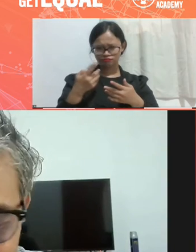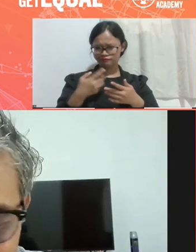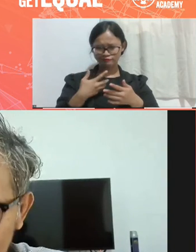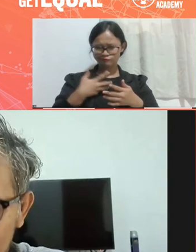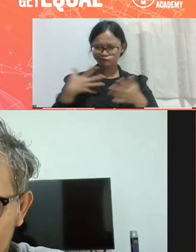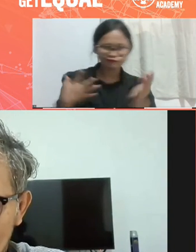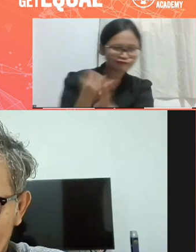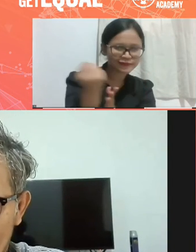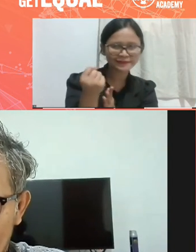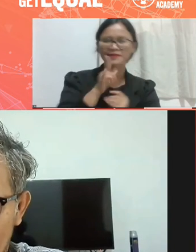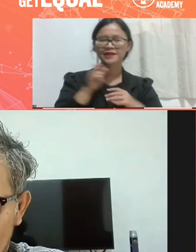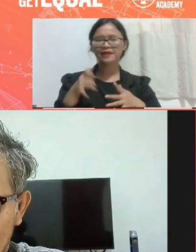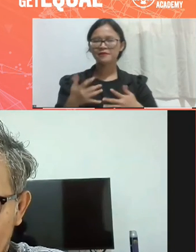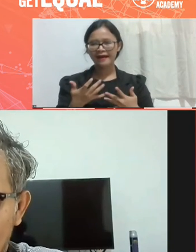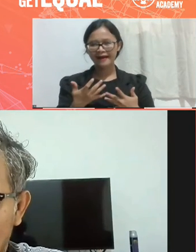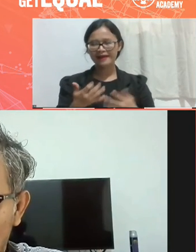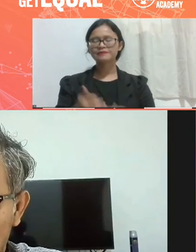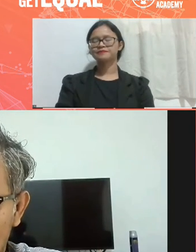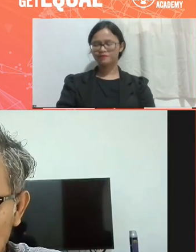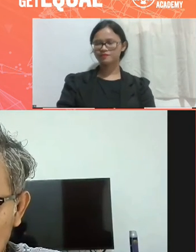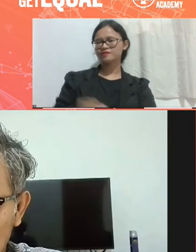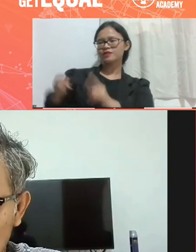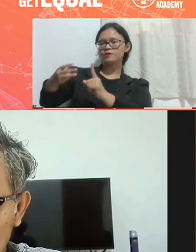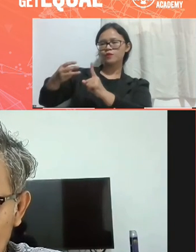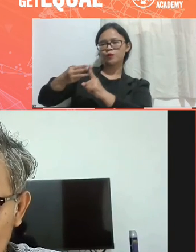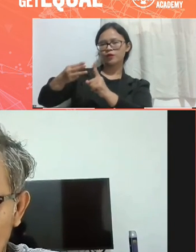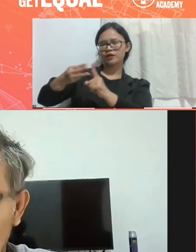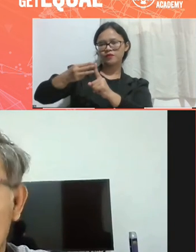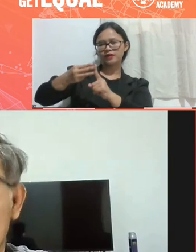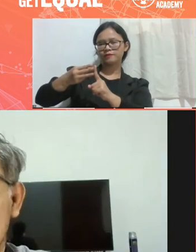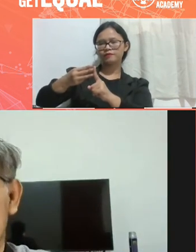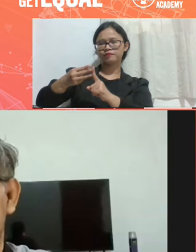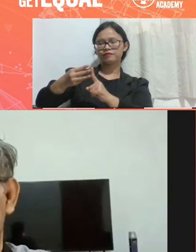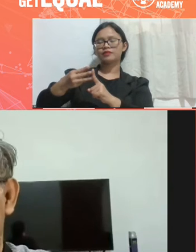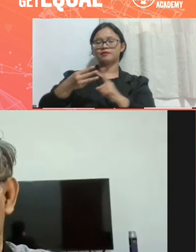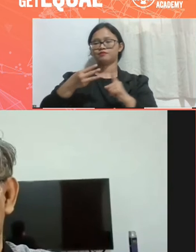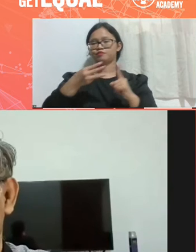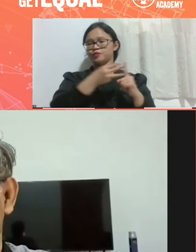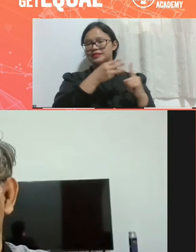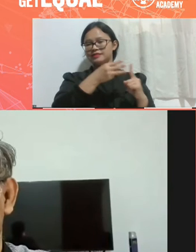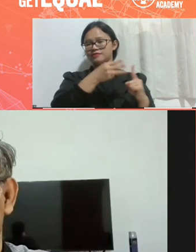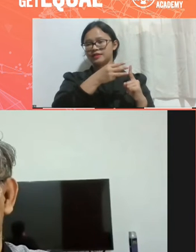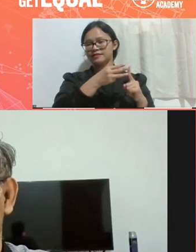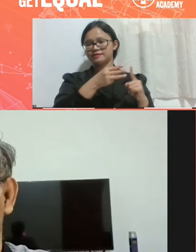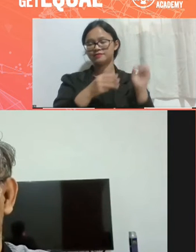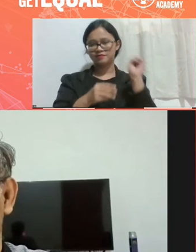Mas Budiman lakukan? Kalau waktu memperjuangkan Undang-Undang Desa itu,